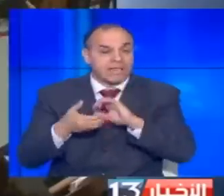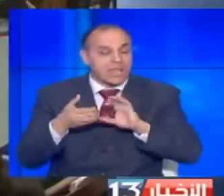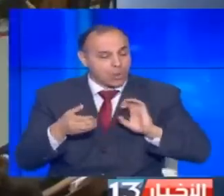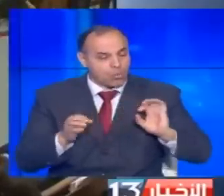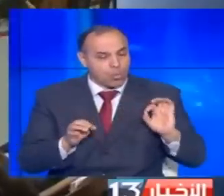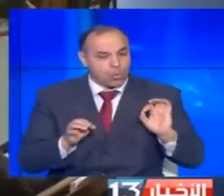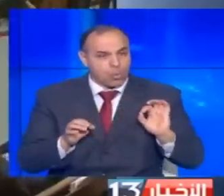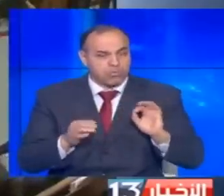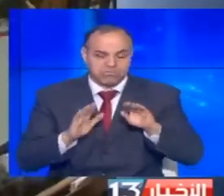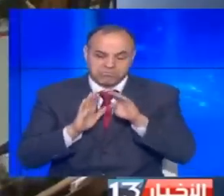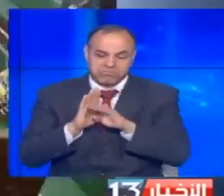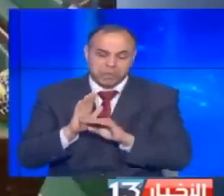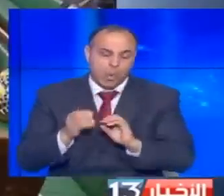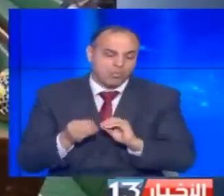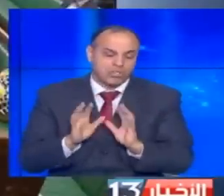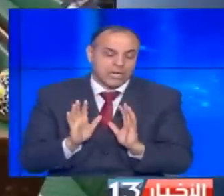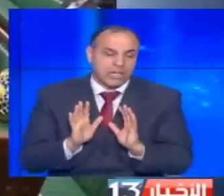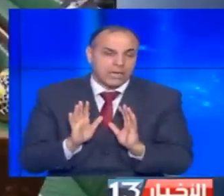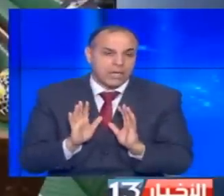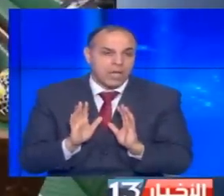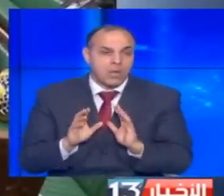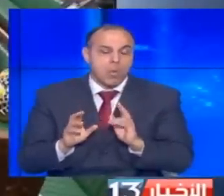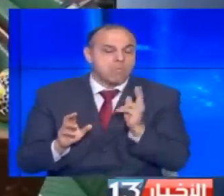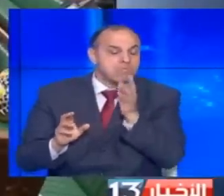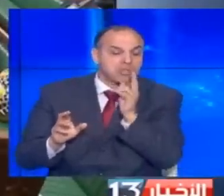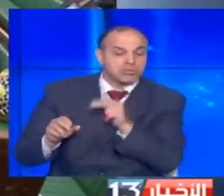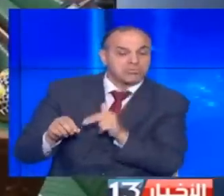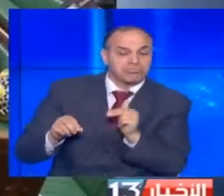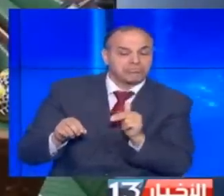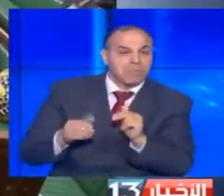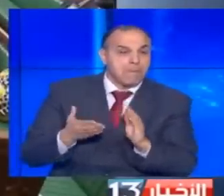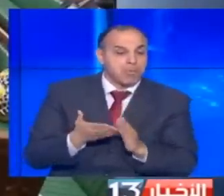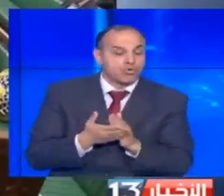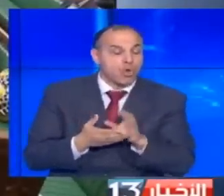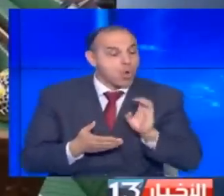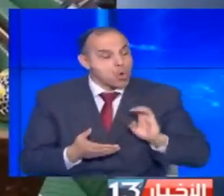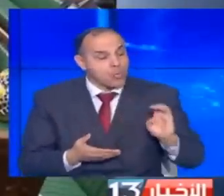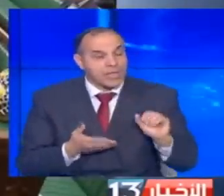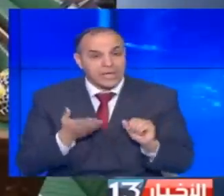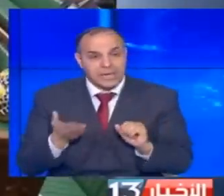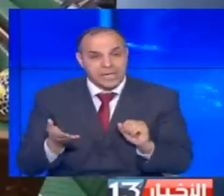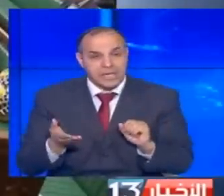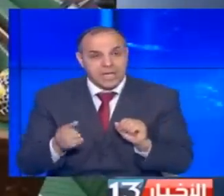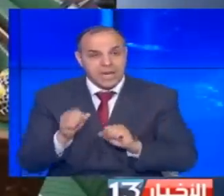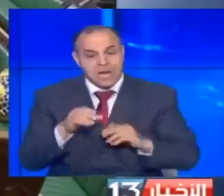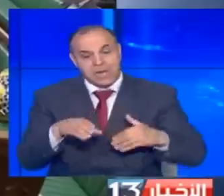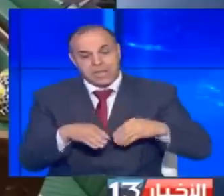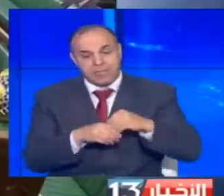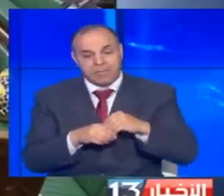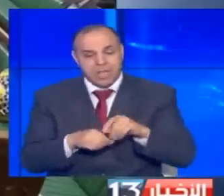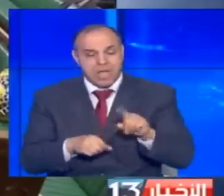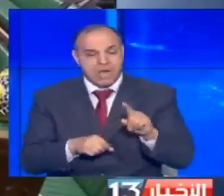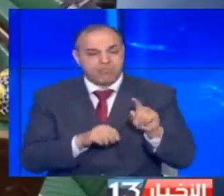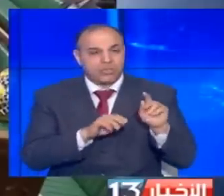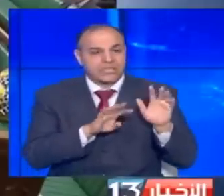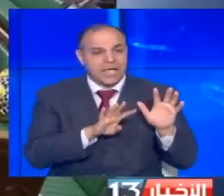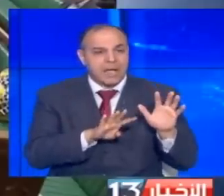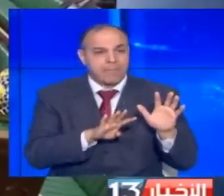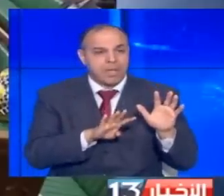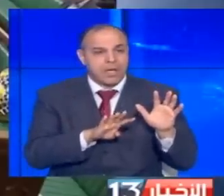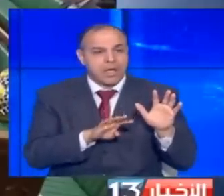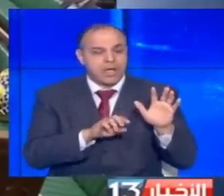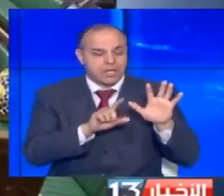دون ترتيب او حتى عدم الخروج من المشروع الاوروبي الذي انضمت له عام الف وتسعمائه وثلاثه